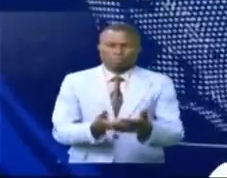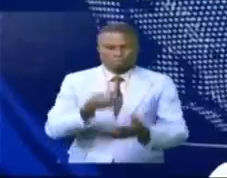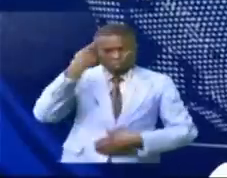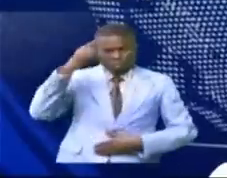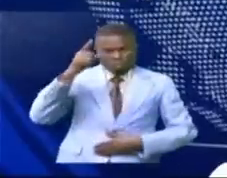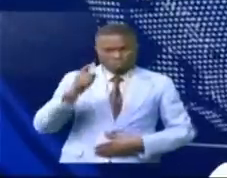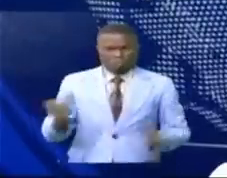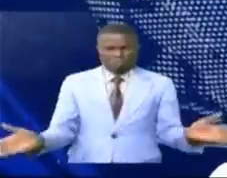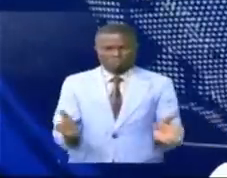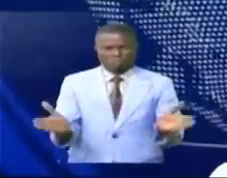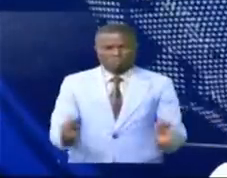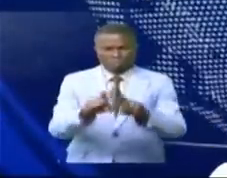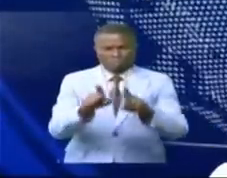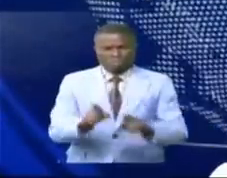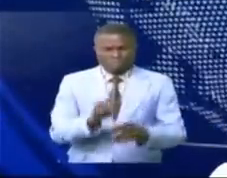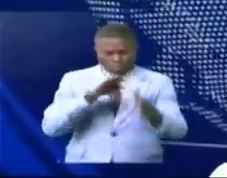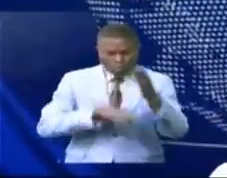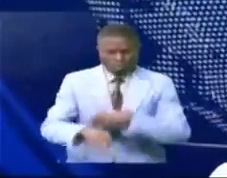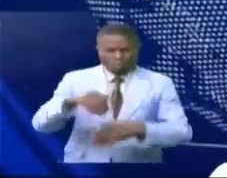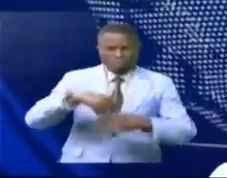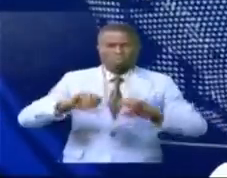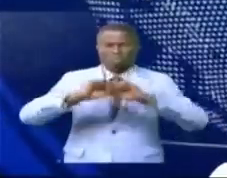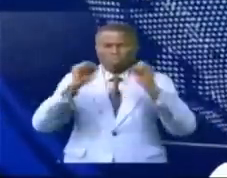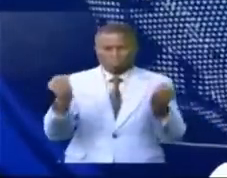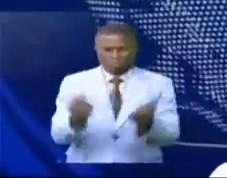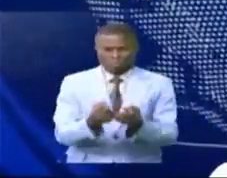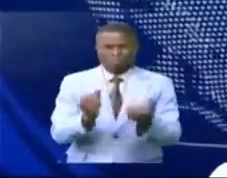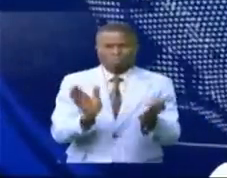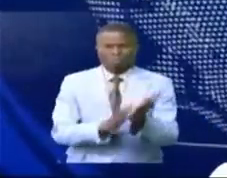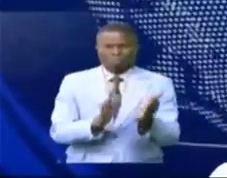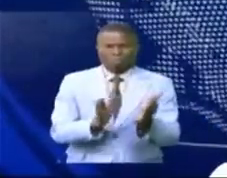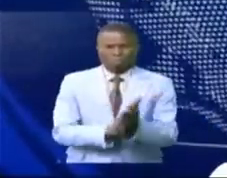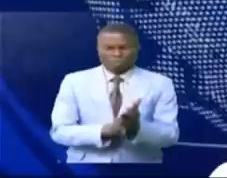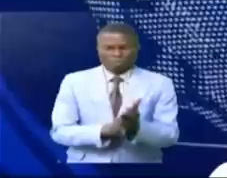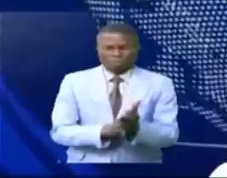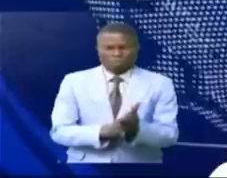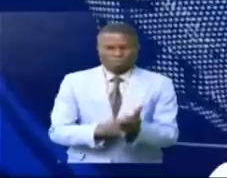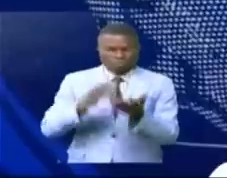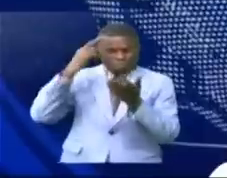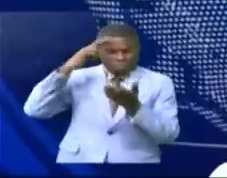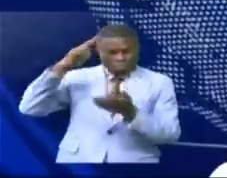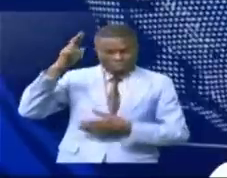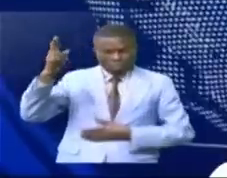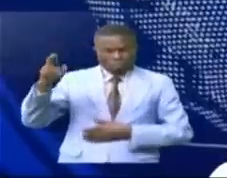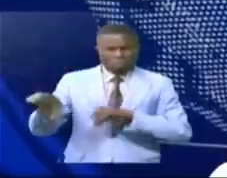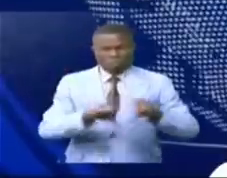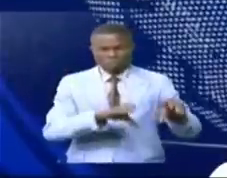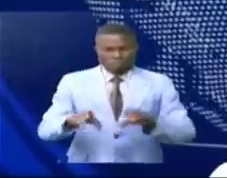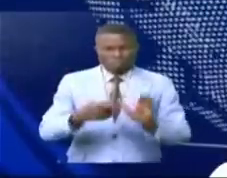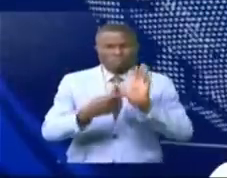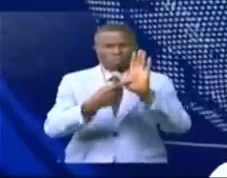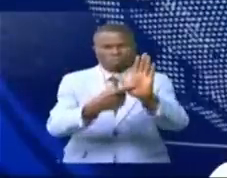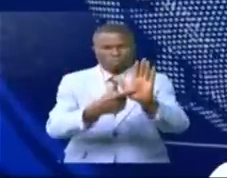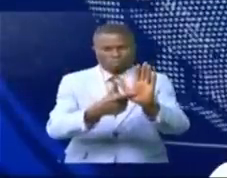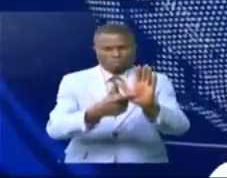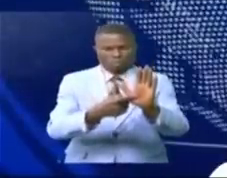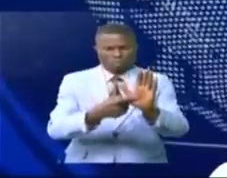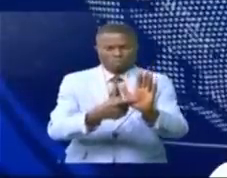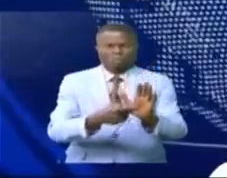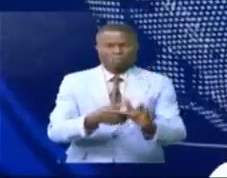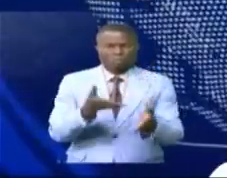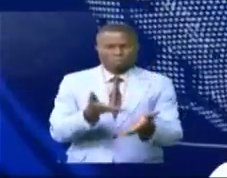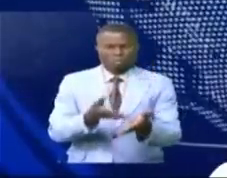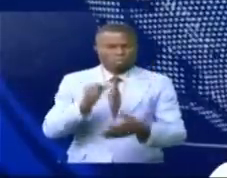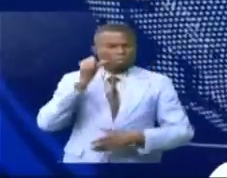pour l'encadrement et la réinsertion à l'école de criminologie de l'UNIKIN. La cérémonie de présentation des résultats a eu